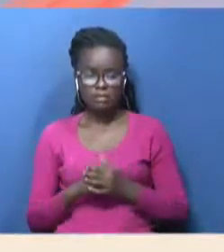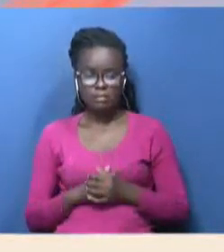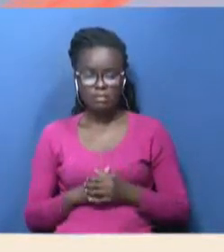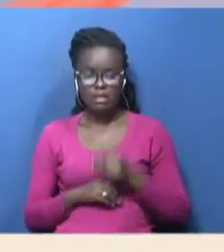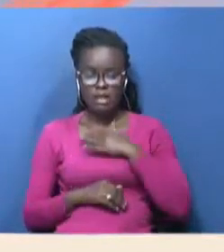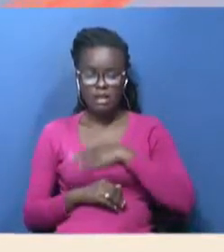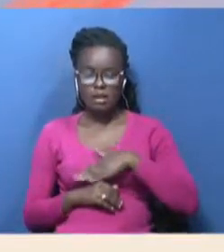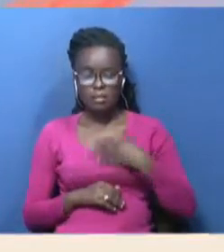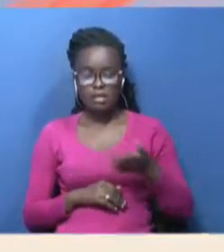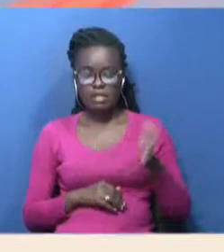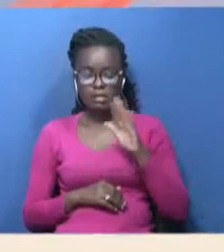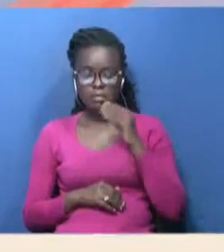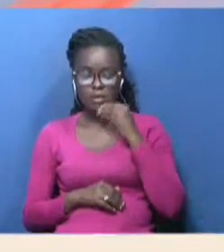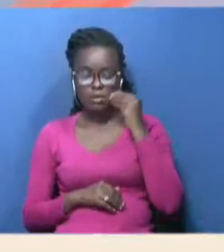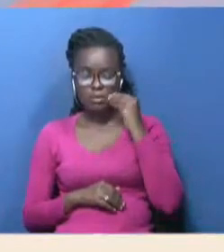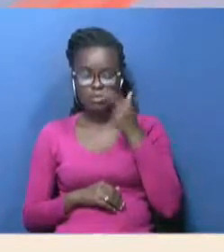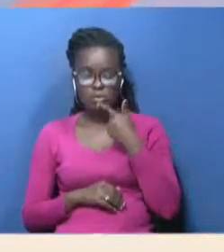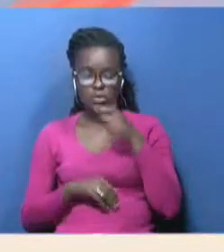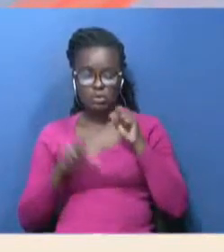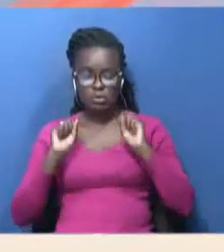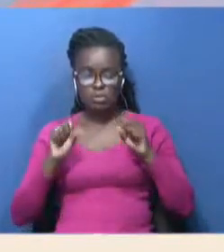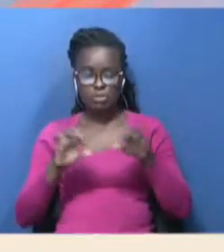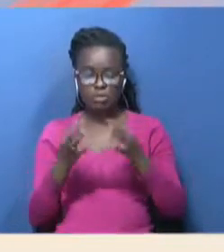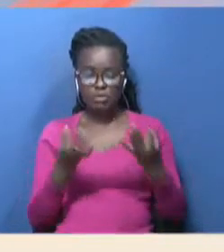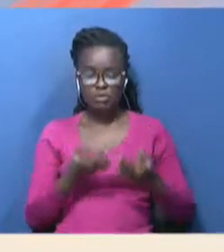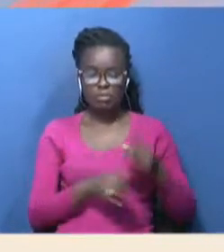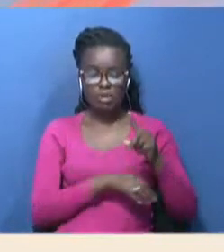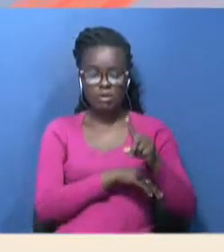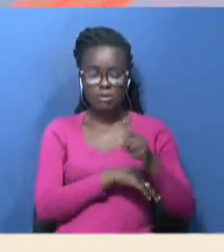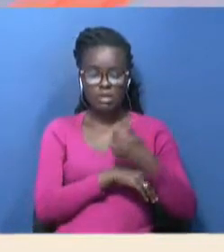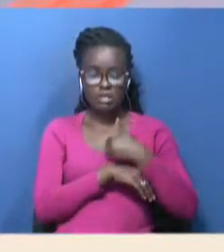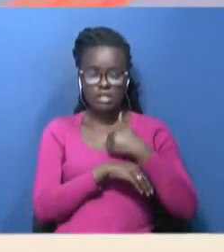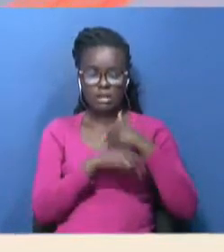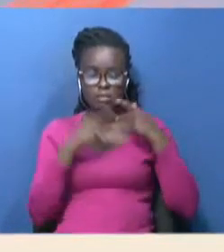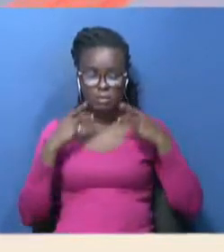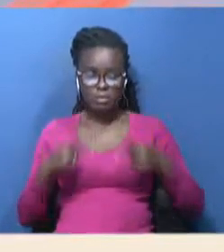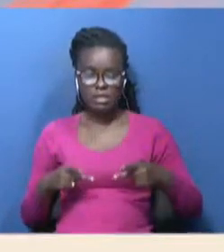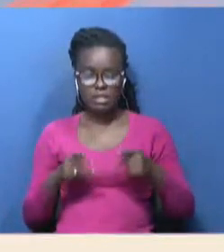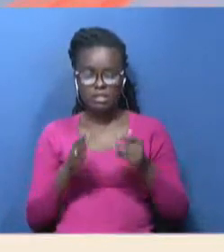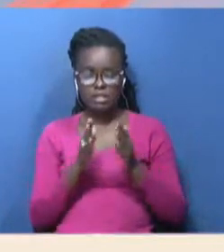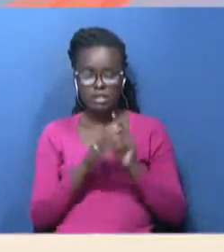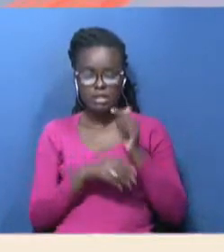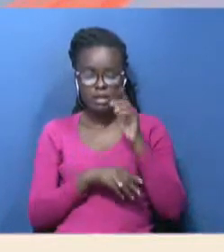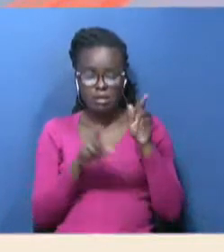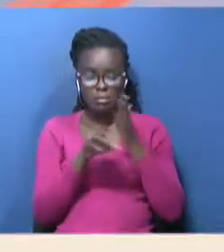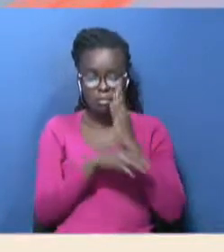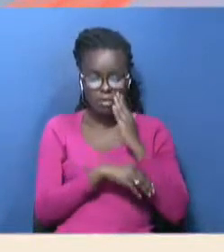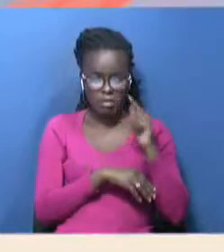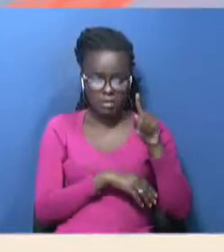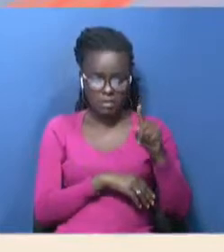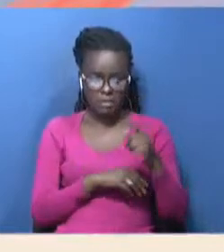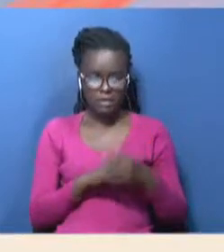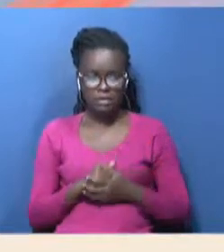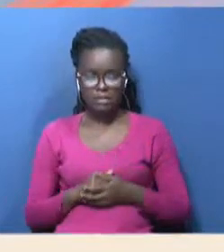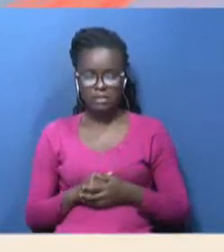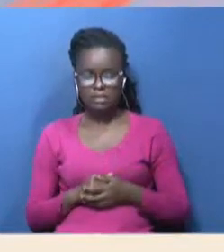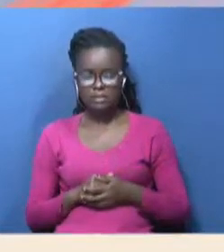mukorwo mugicoka kwanyu muciĩ nigetha family yanyu igicokwo ni thayu, na muno makiria mamu wanyu Esther